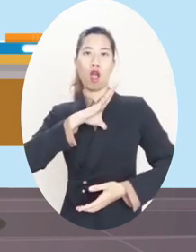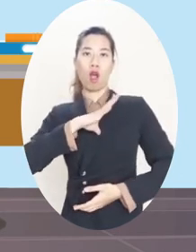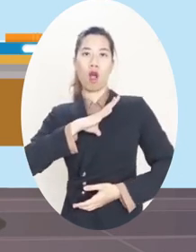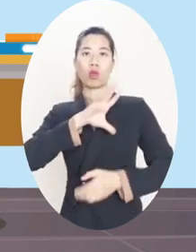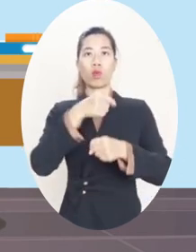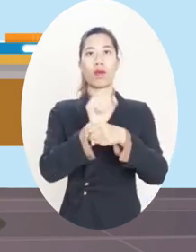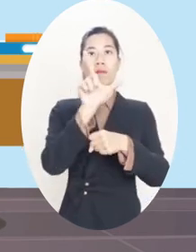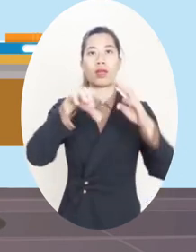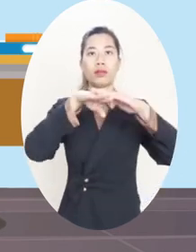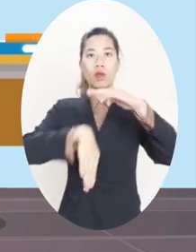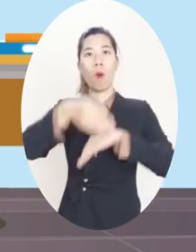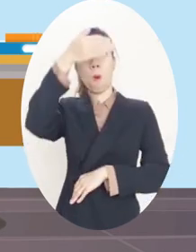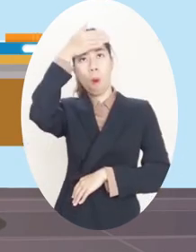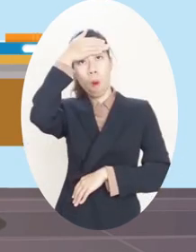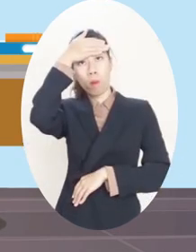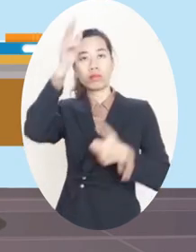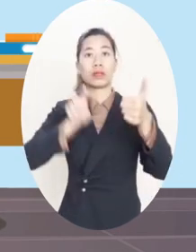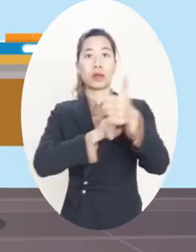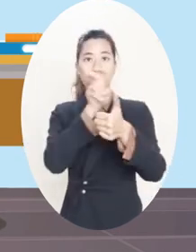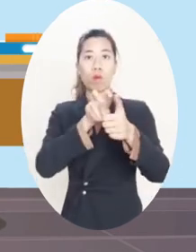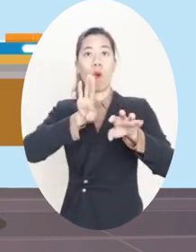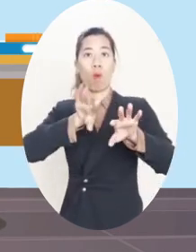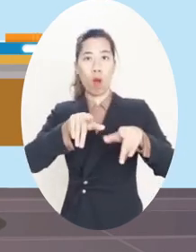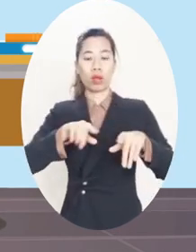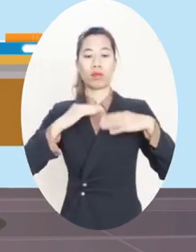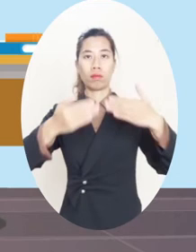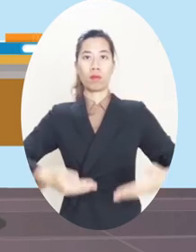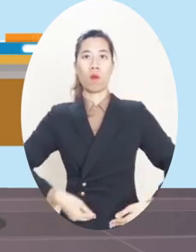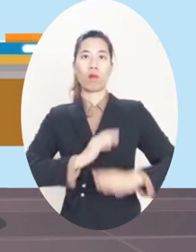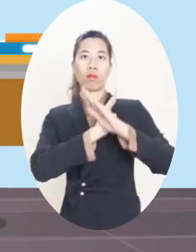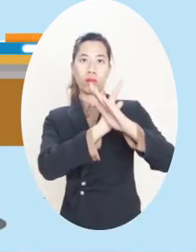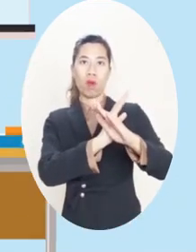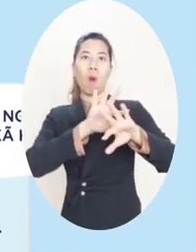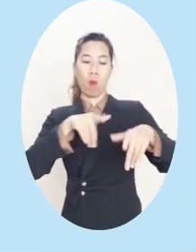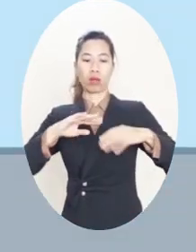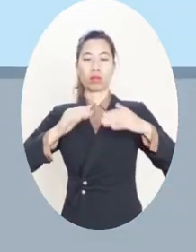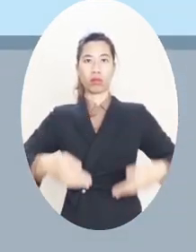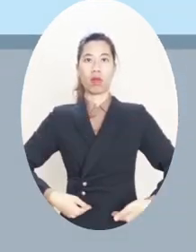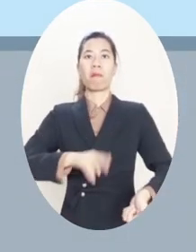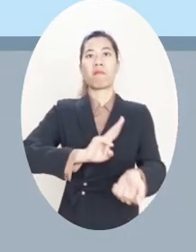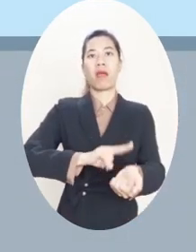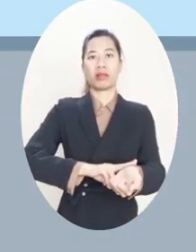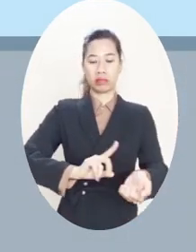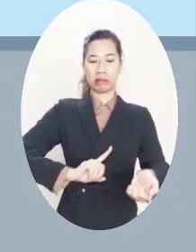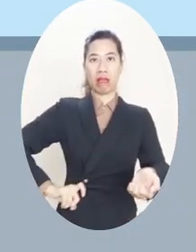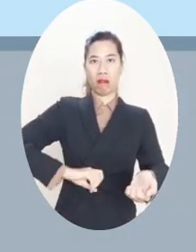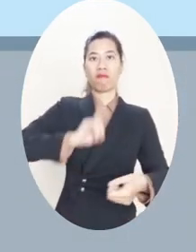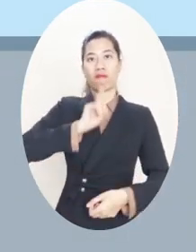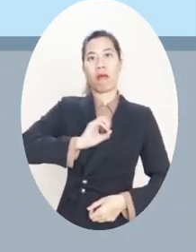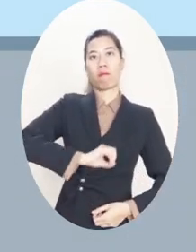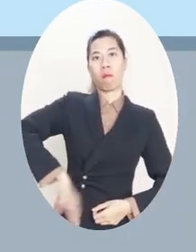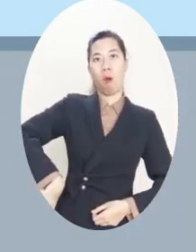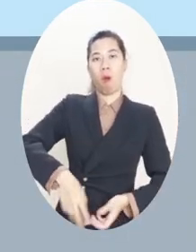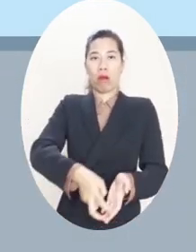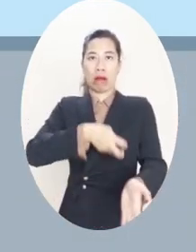chăm sóc con dưới 7 tuổi ốm đau, thực hiện các biện pháp tránh thai, triệt sản, khám thai, sảy thai, nạo, hút thai, thai chết